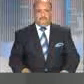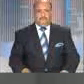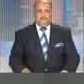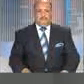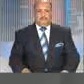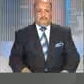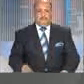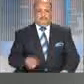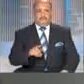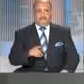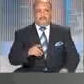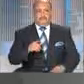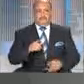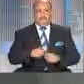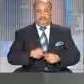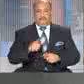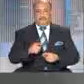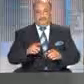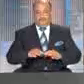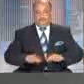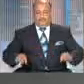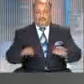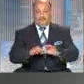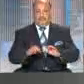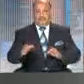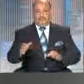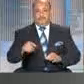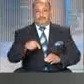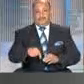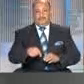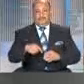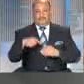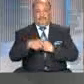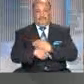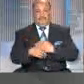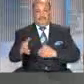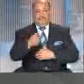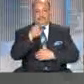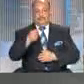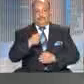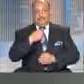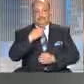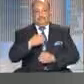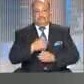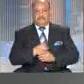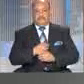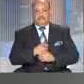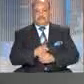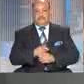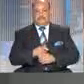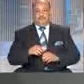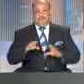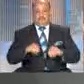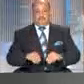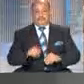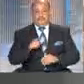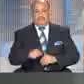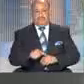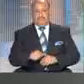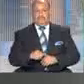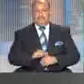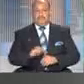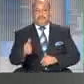الصحراء عندنا اكلات خاصه هنا كما الكوشه كما خبزه الملك 120 الف سائح